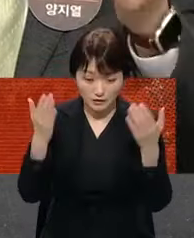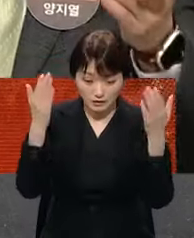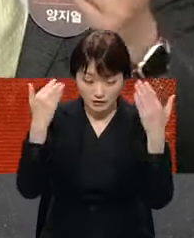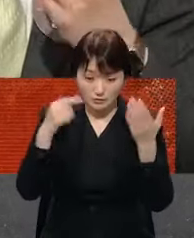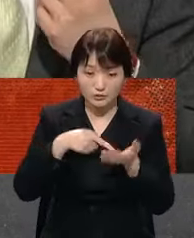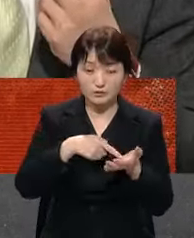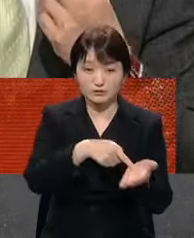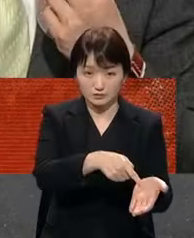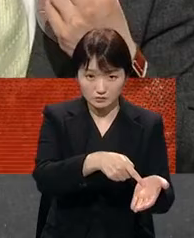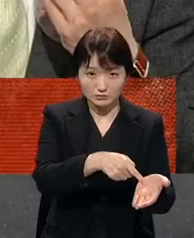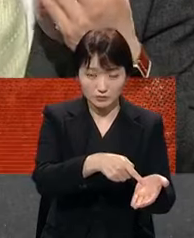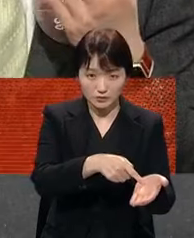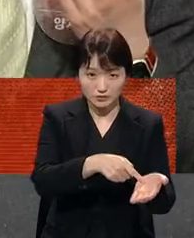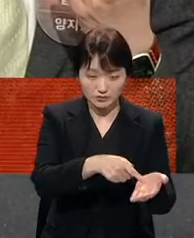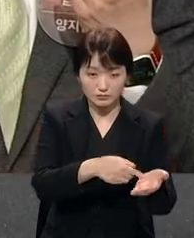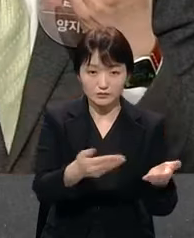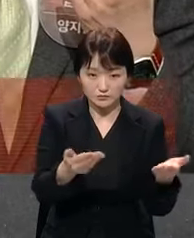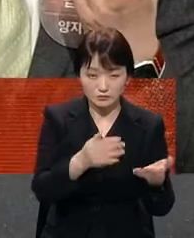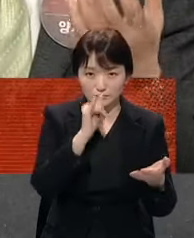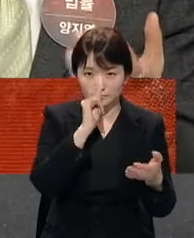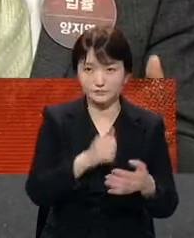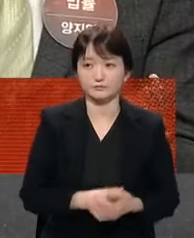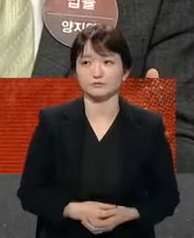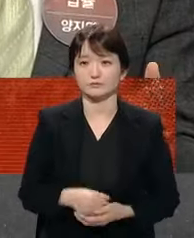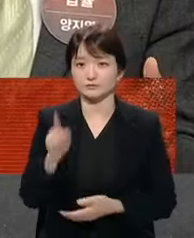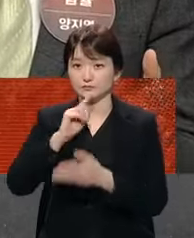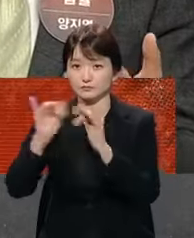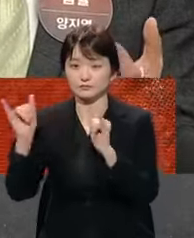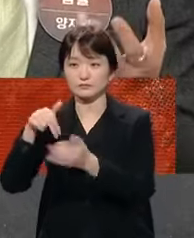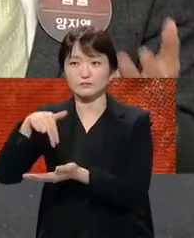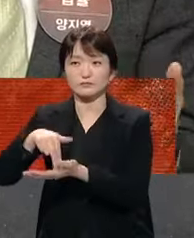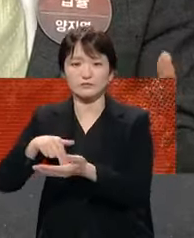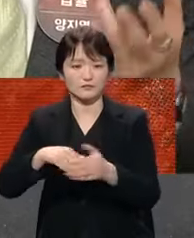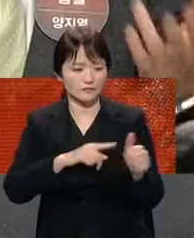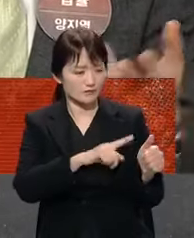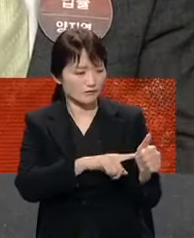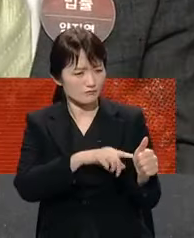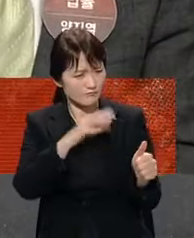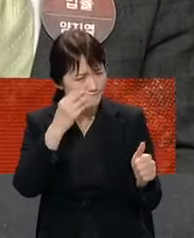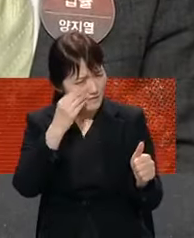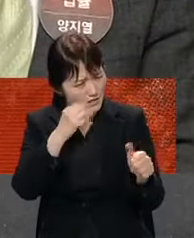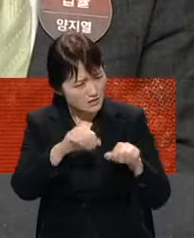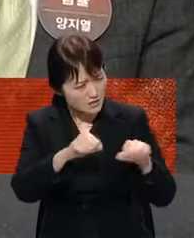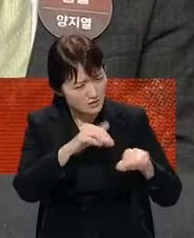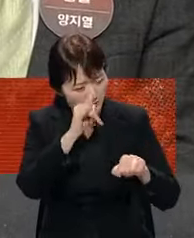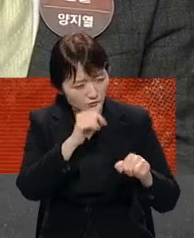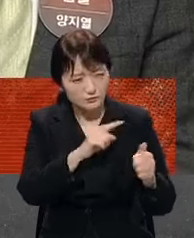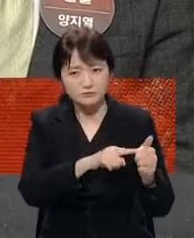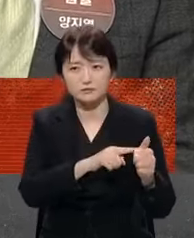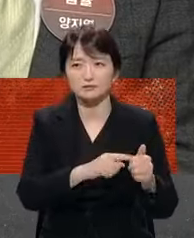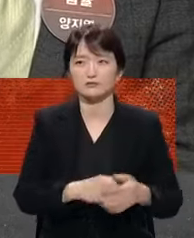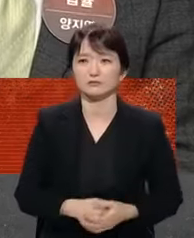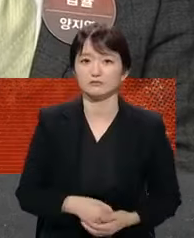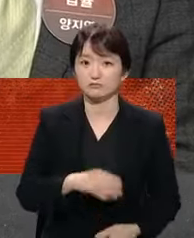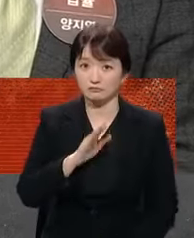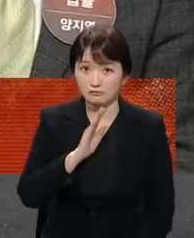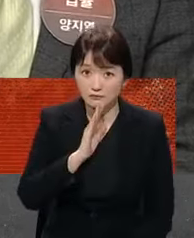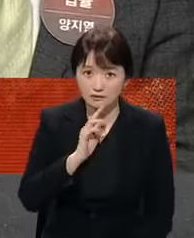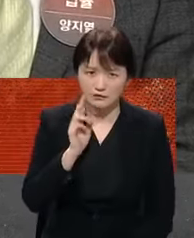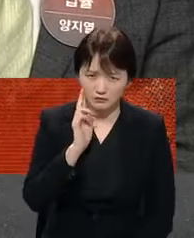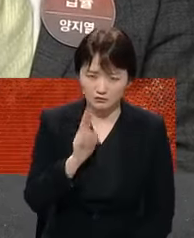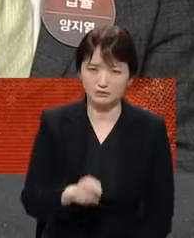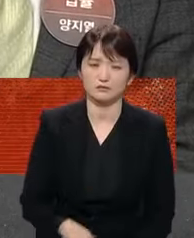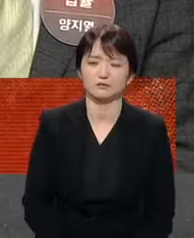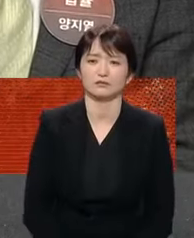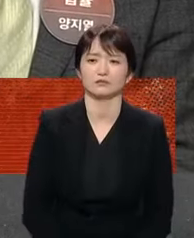그다음에 제보자 말씀에 따르면 지금도 뭔가 좀 문제가 있는 행동을 하고 있다라는 주장까지 하고 계시거든요. 만약 사실이라면 좀 심각한